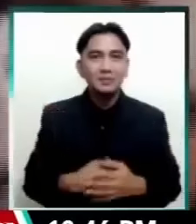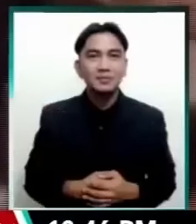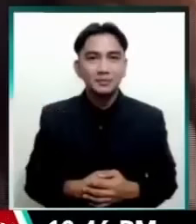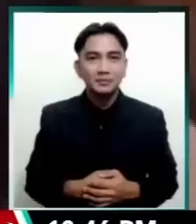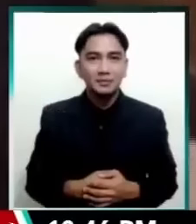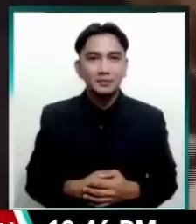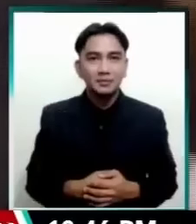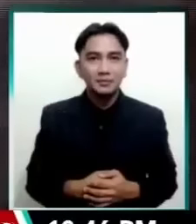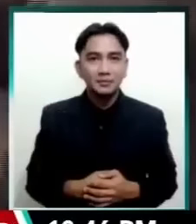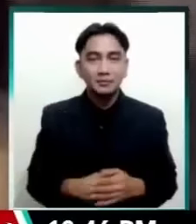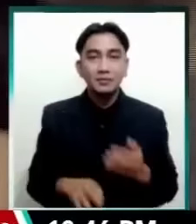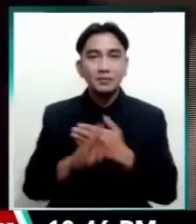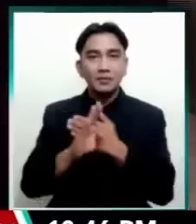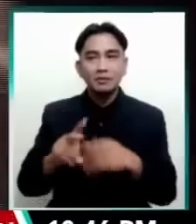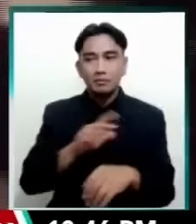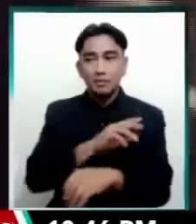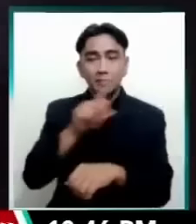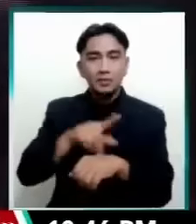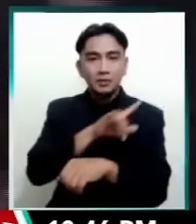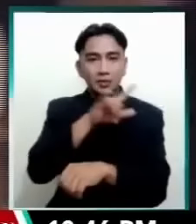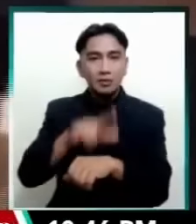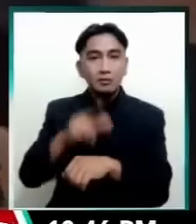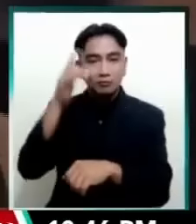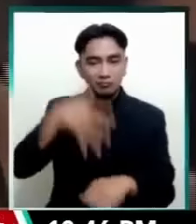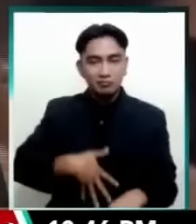pabalik ng Pilipinas si Sarah dahil siyam na buwang buntis.